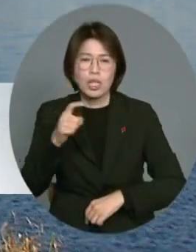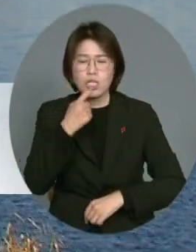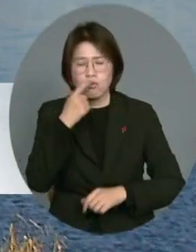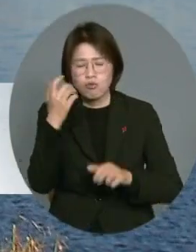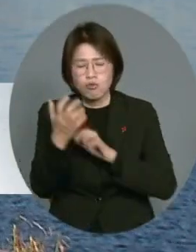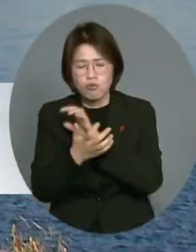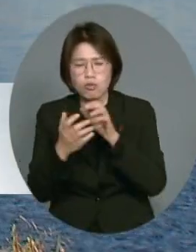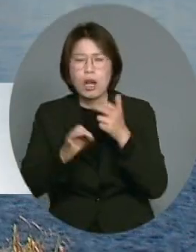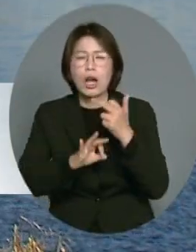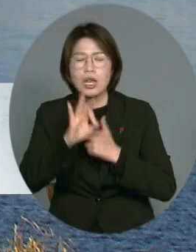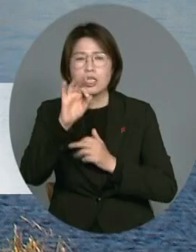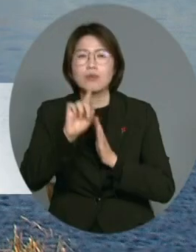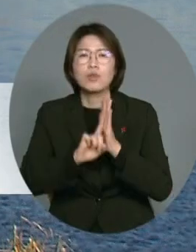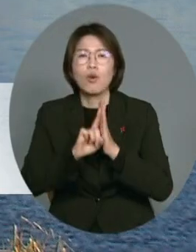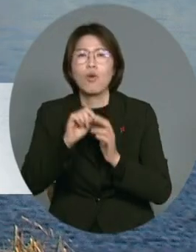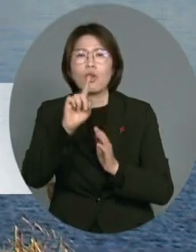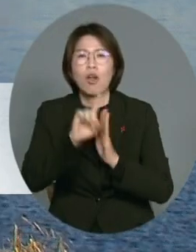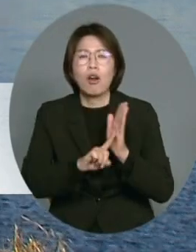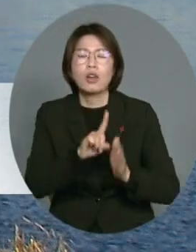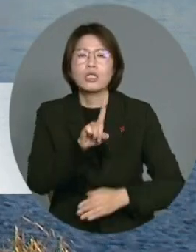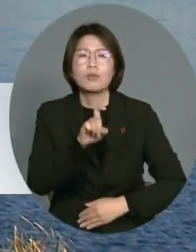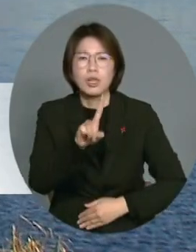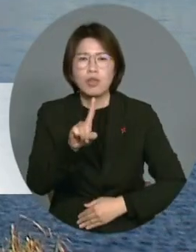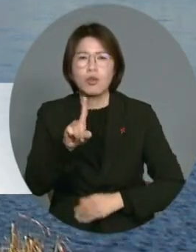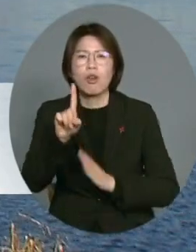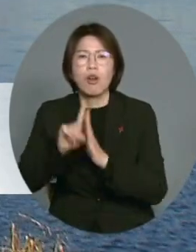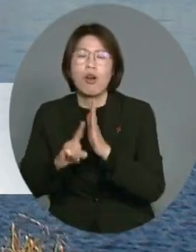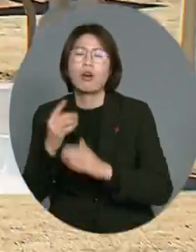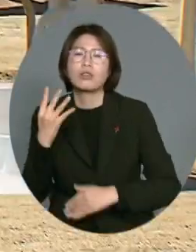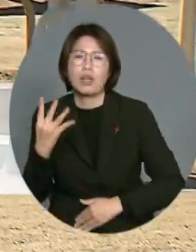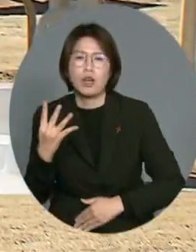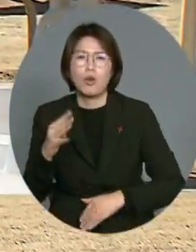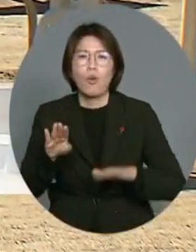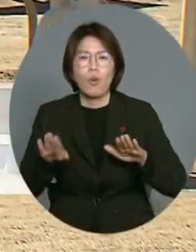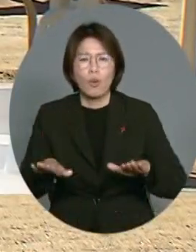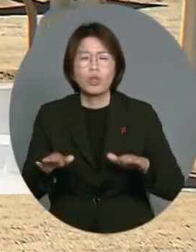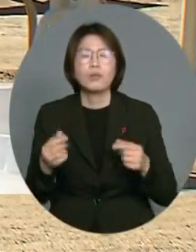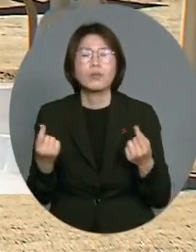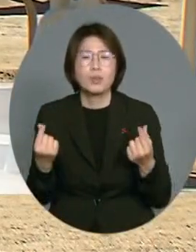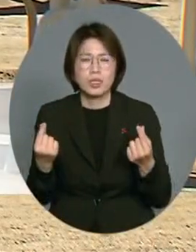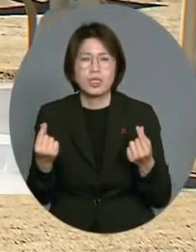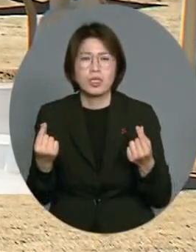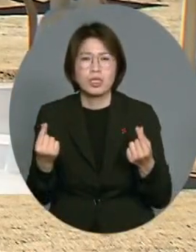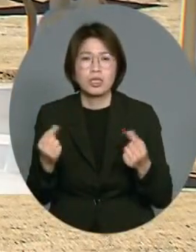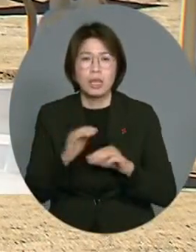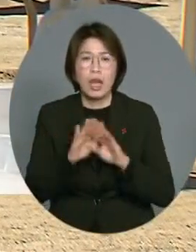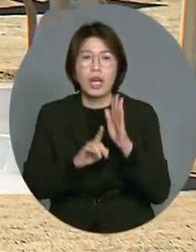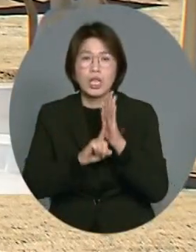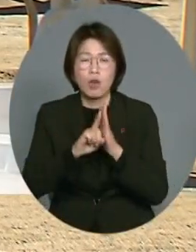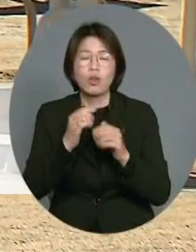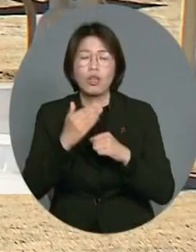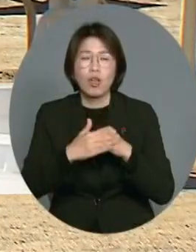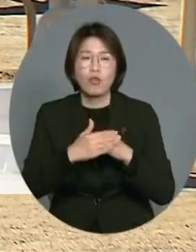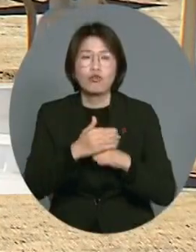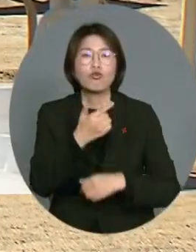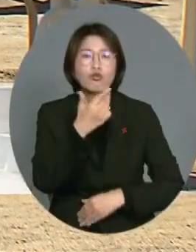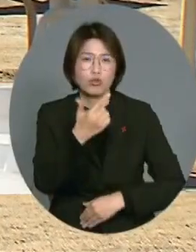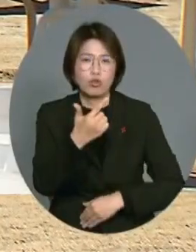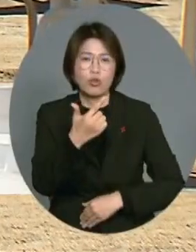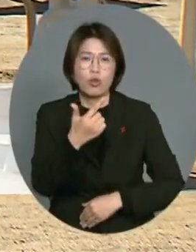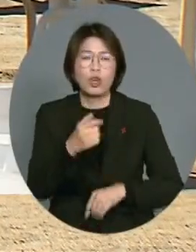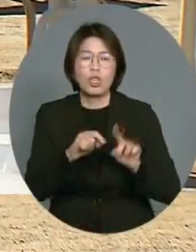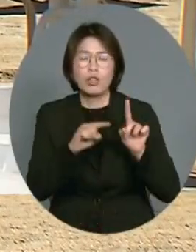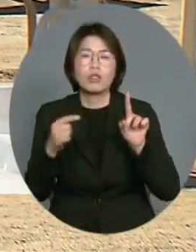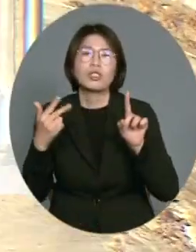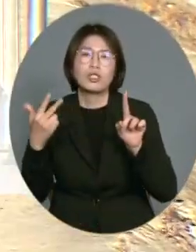가운데 아침 최저 기온은 영하 11도에서 영하 4도로 오늘과 비슷하겠고 낮 최고 기온은 대구 영상 6도 등